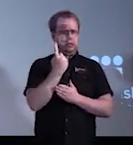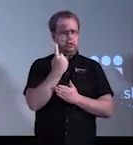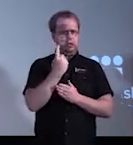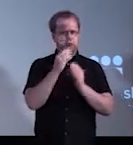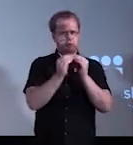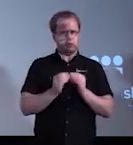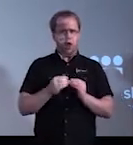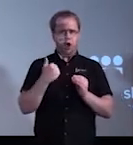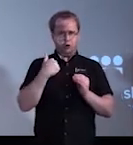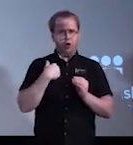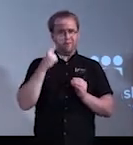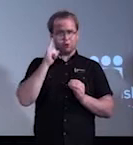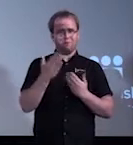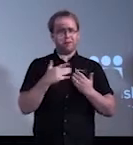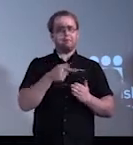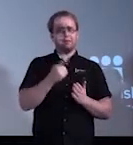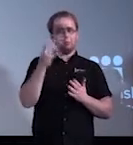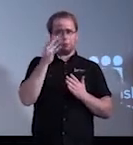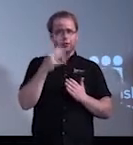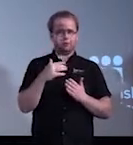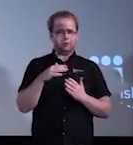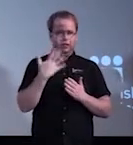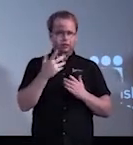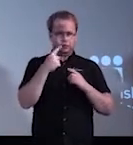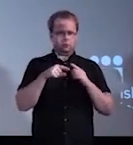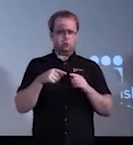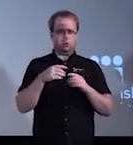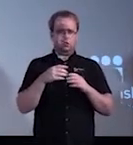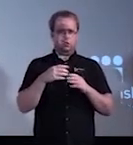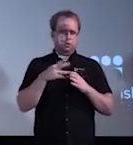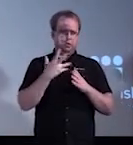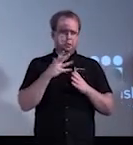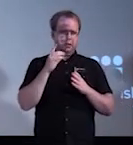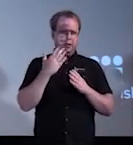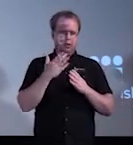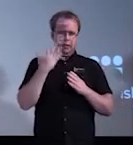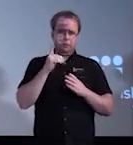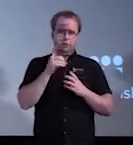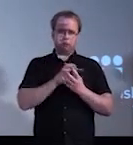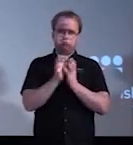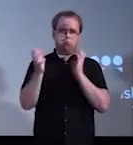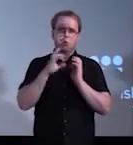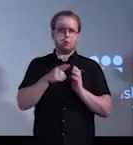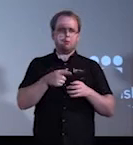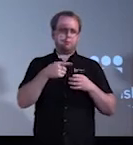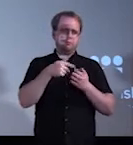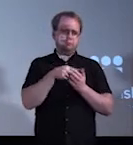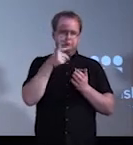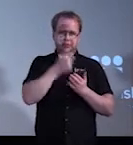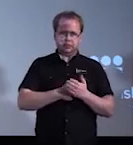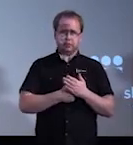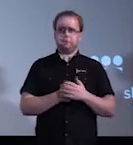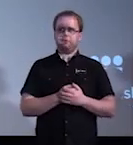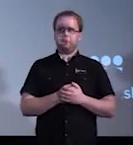förstår problematiken med filmavtalet. Jag själv beskriver den som en triangel som numera står på sin spets snarare än bas. Så det finns väldigt mycket problem. Men filmavtalet har haft en